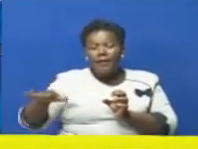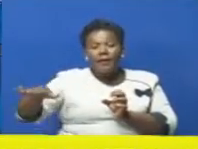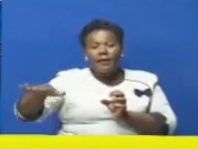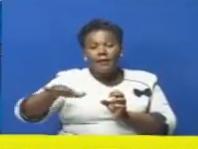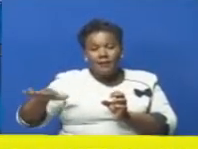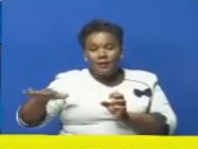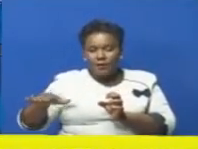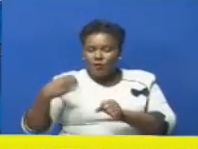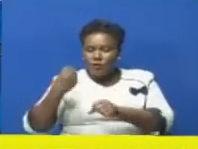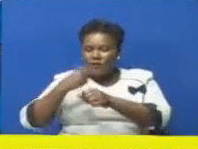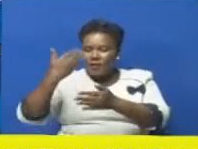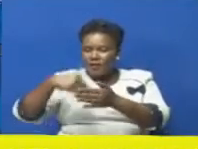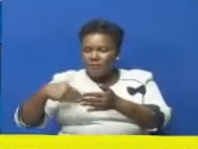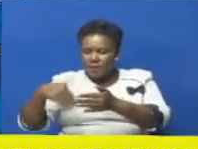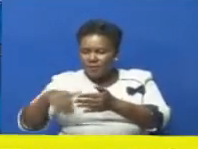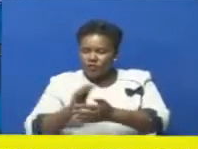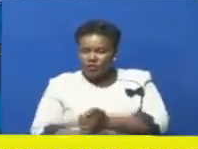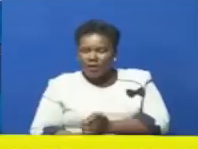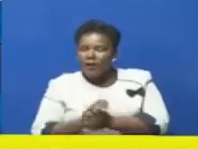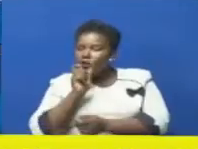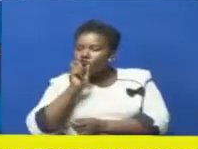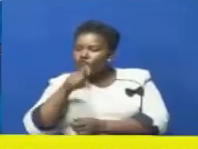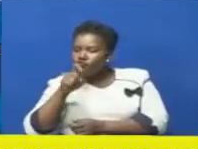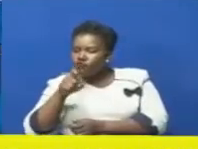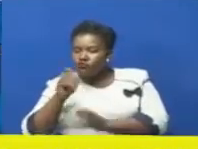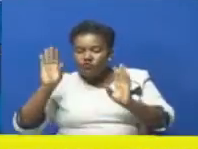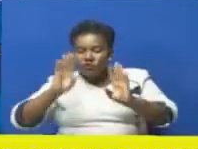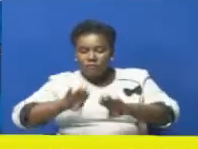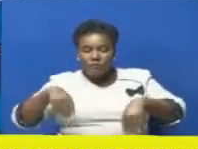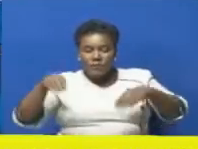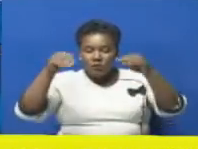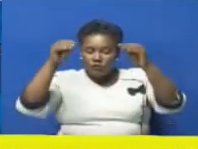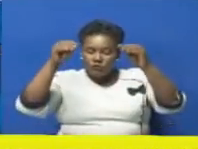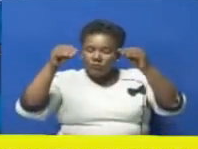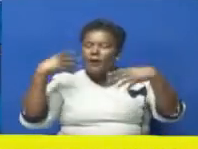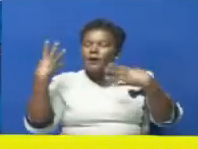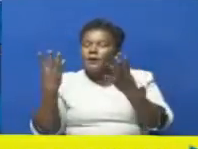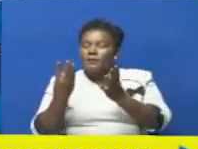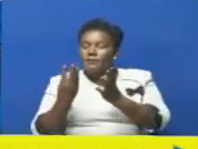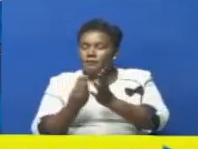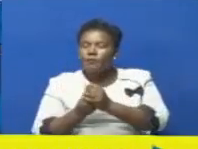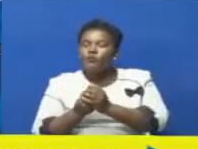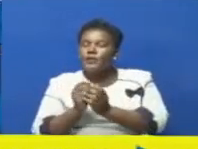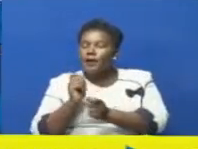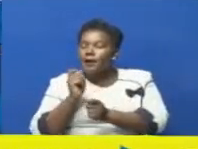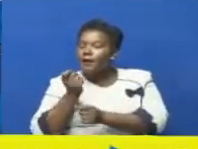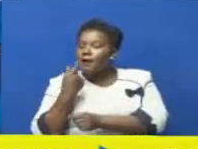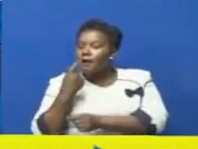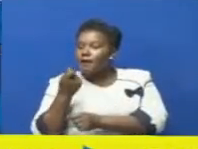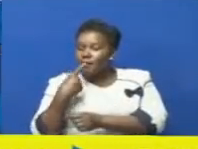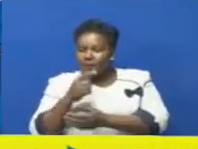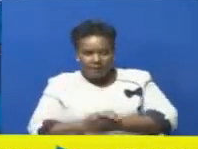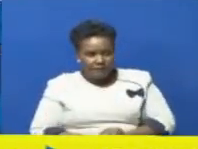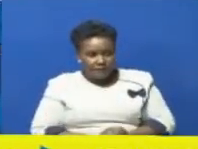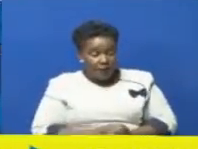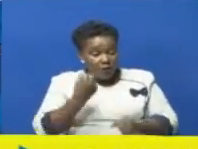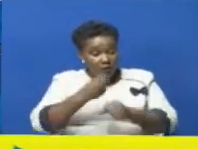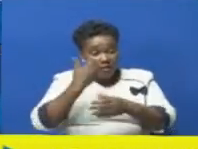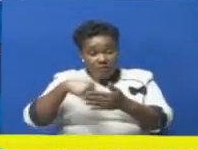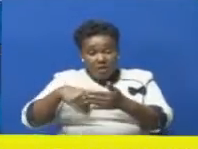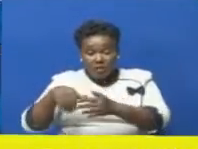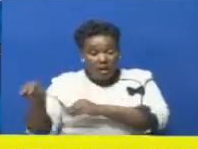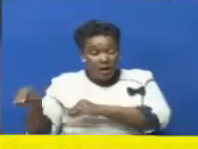kuku, karanga za maganda na mitumba. Akizungumzia ujenzi huo, Sakafu amesema baada ya wafanyabiashara kuhamia katika soko